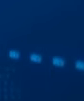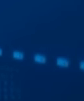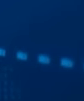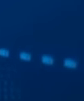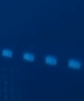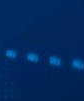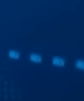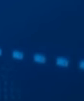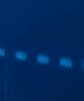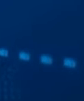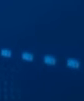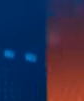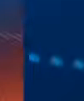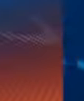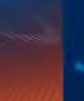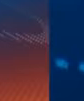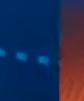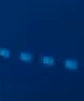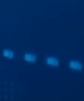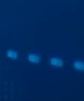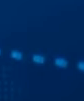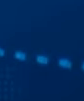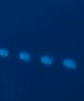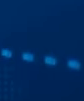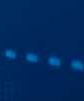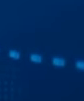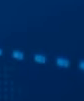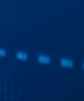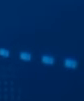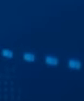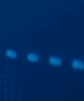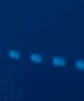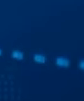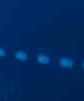Евро 406 теңге 81 тиын. Ресей рублі 5